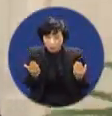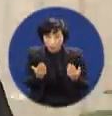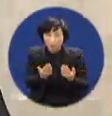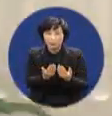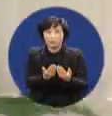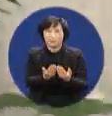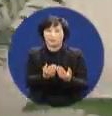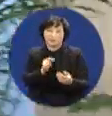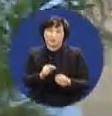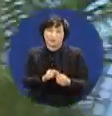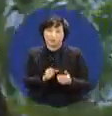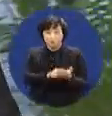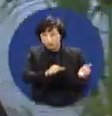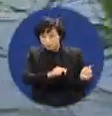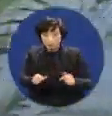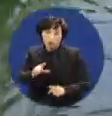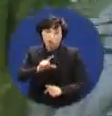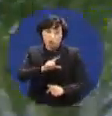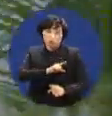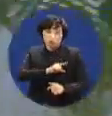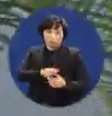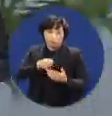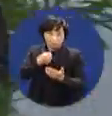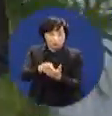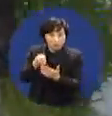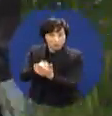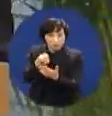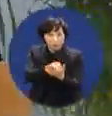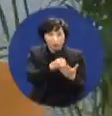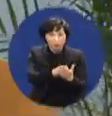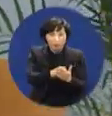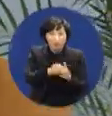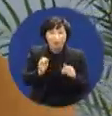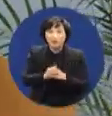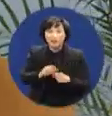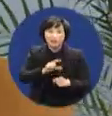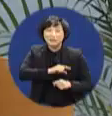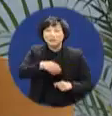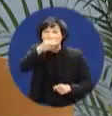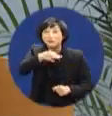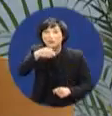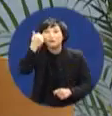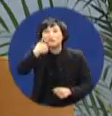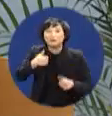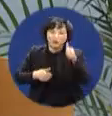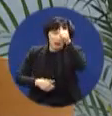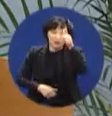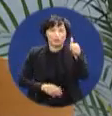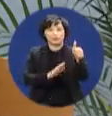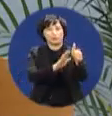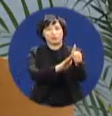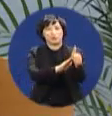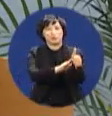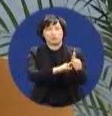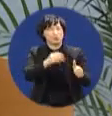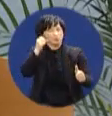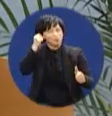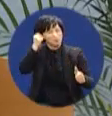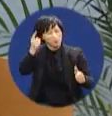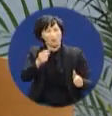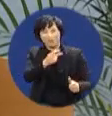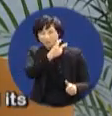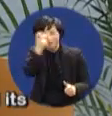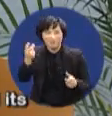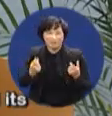총동원해서 그 모든 만물의 이름을 짓고 이름을 부른 자가 아담인데 얼마나 머리가 뛰어난